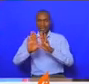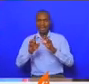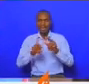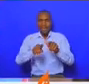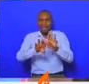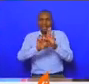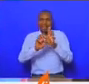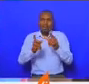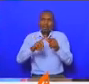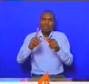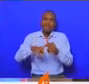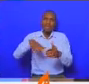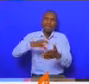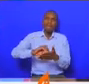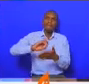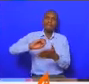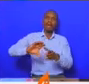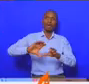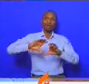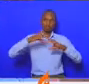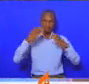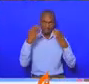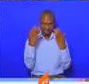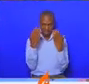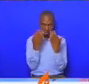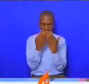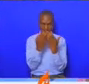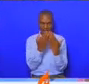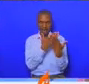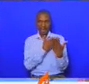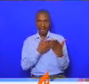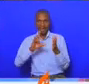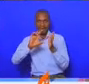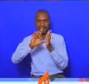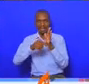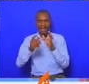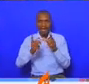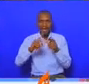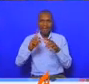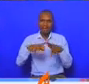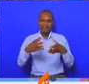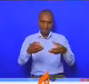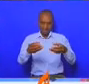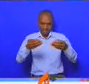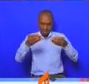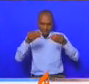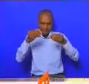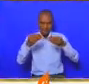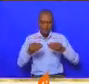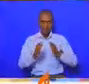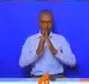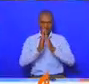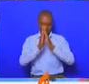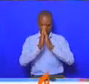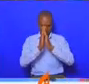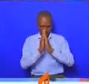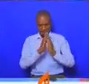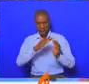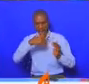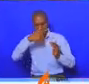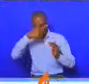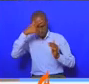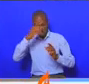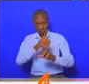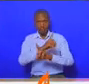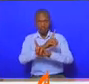like giving back to the community, and then we receive the prayers because of the event